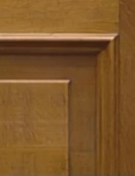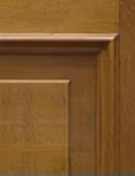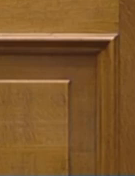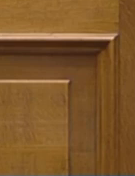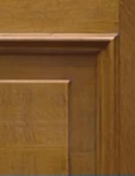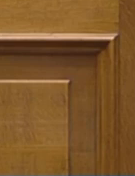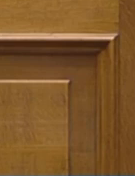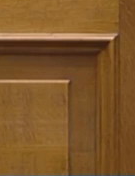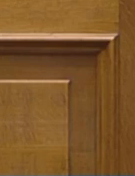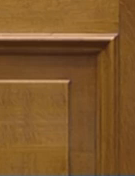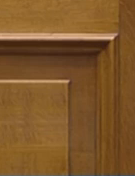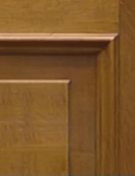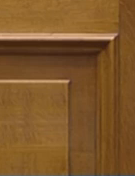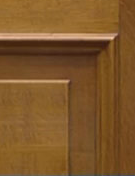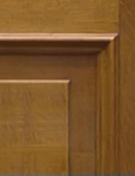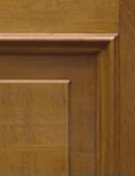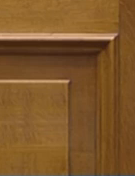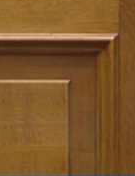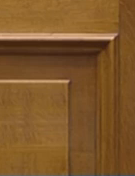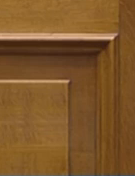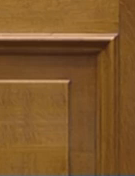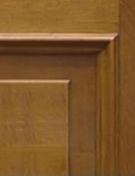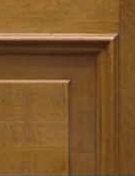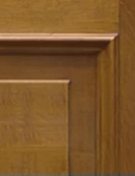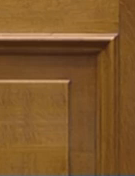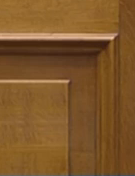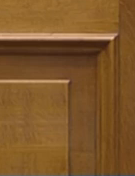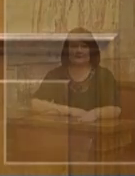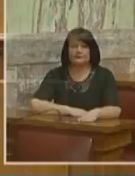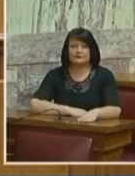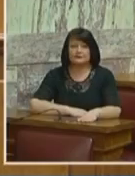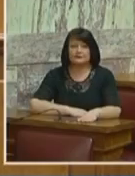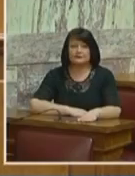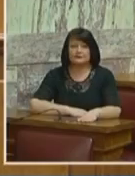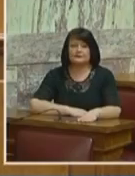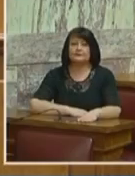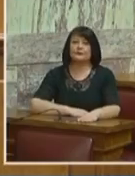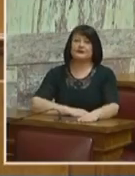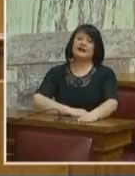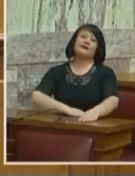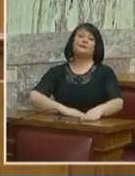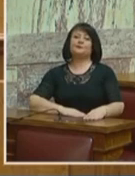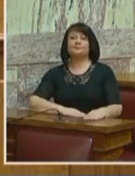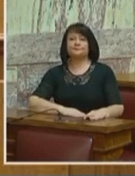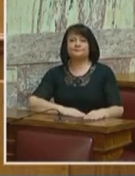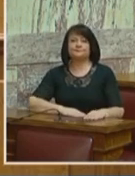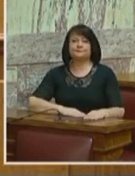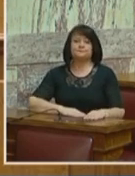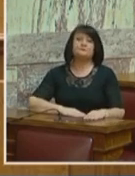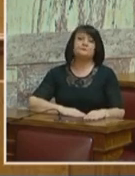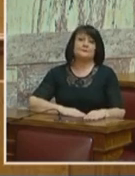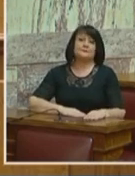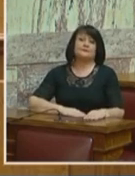δικαιούχους, από ληξιπρόθεσμα χρέη που δεν πληρώνετε και από δημόσιες επενδύσεις που δεν πραγματοποιείτε.